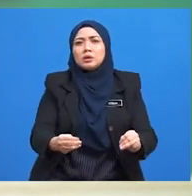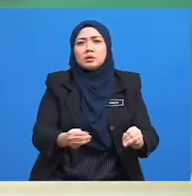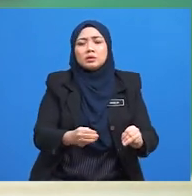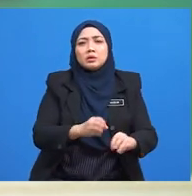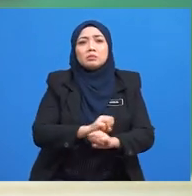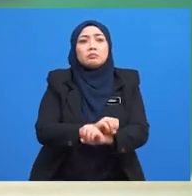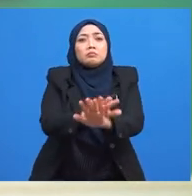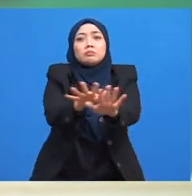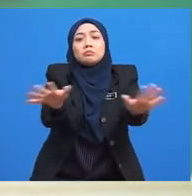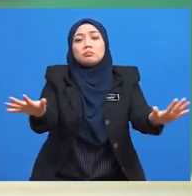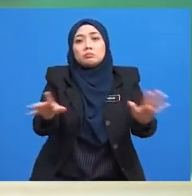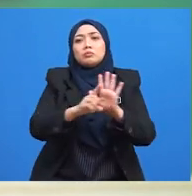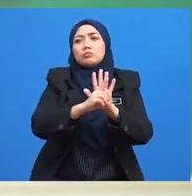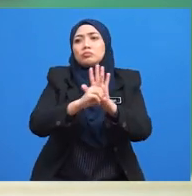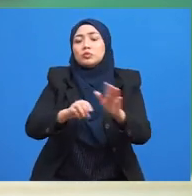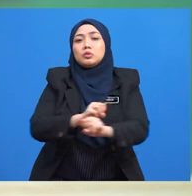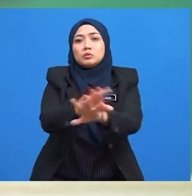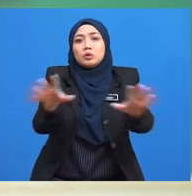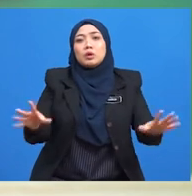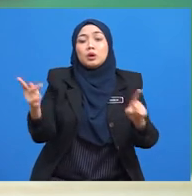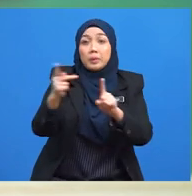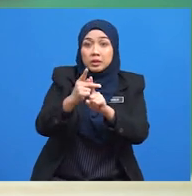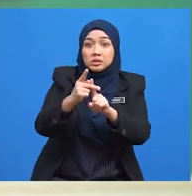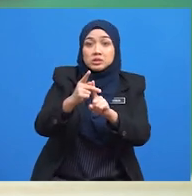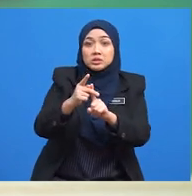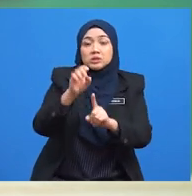kepada persekitaran yang tercemar.